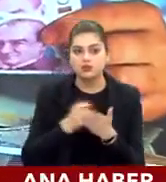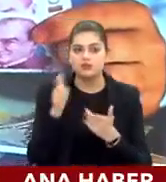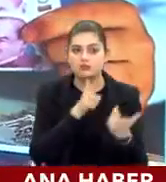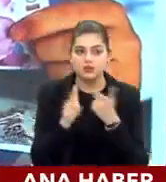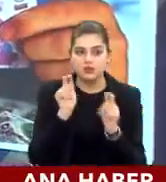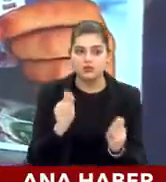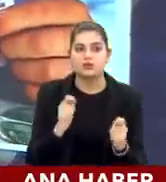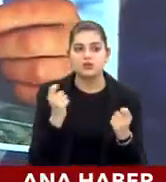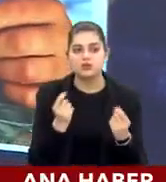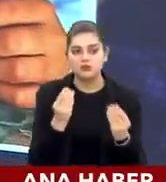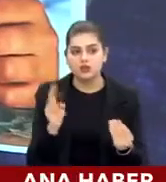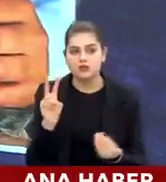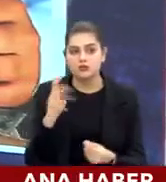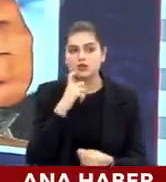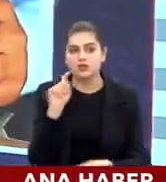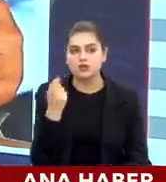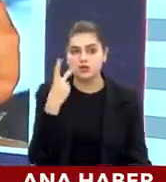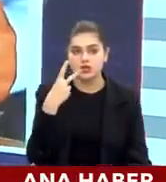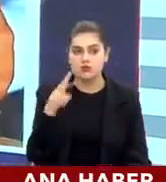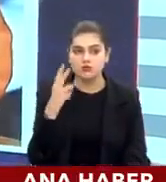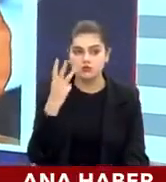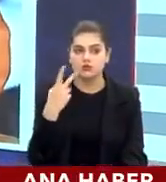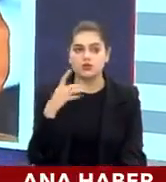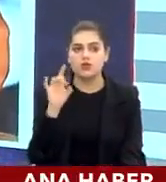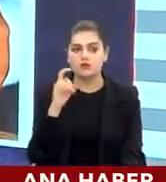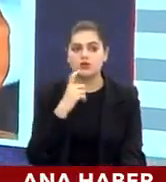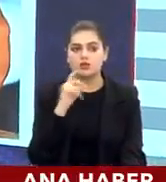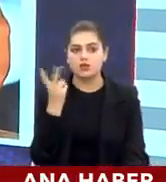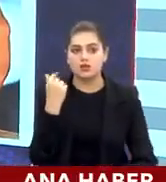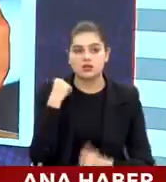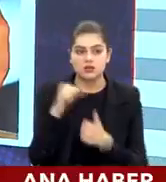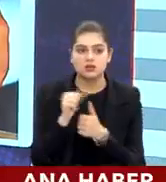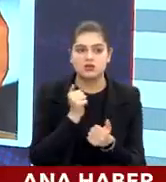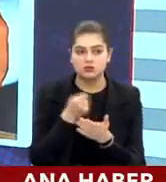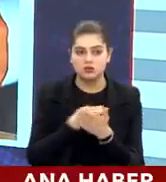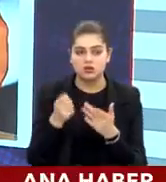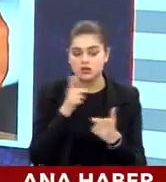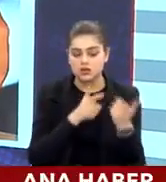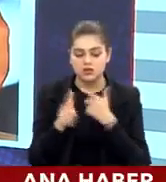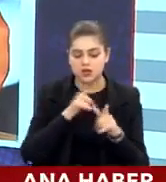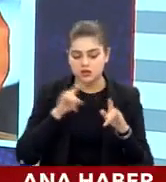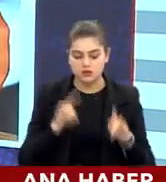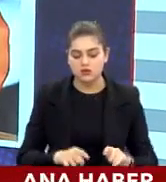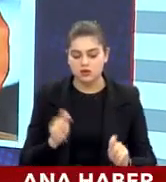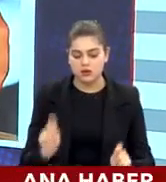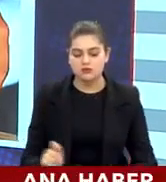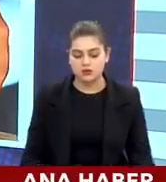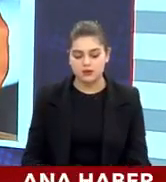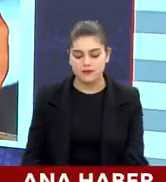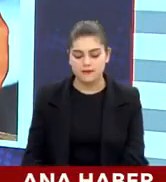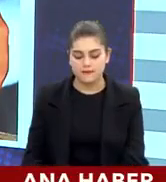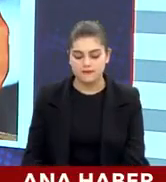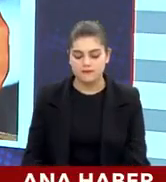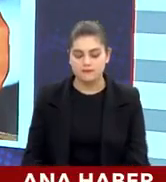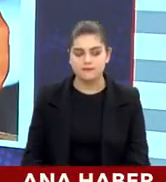etmiş işveren ise 23 yılda sadece 2003 ve 2015 yıllarında iki kez asgari ücrete itiraz hakkını kullanmış